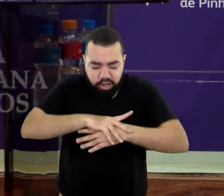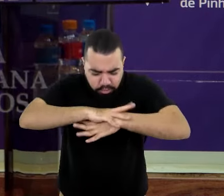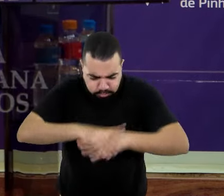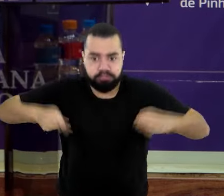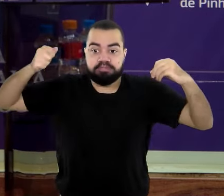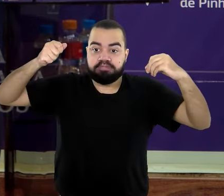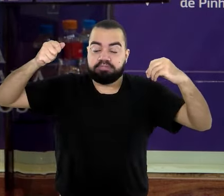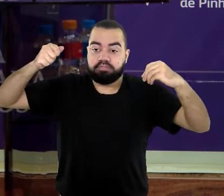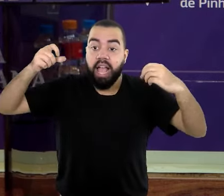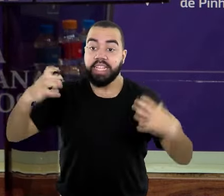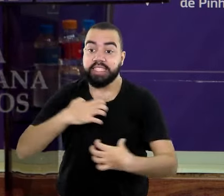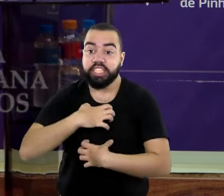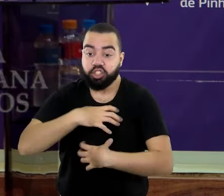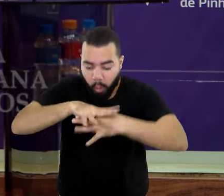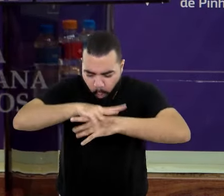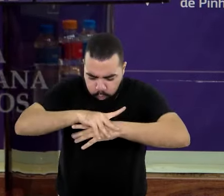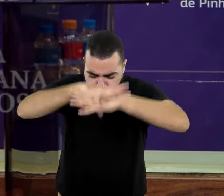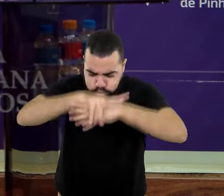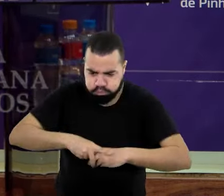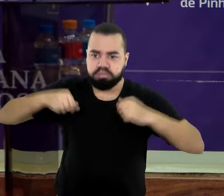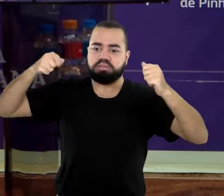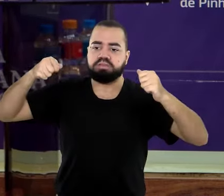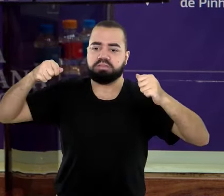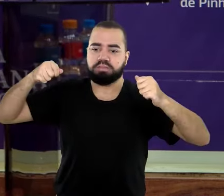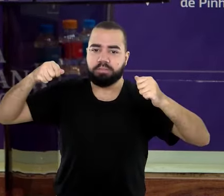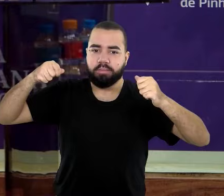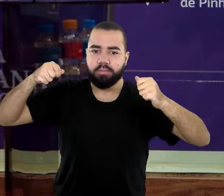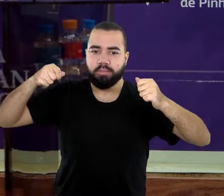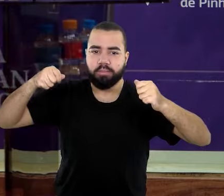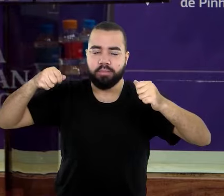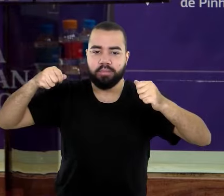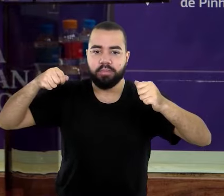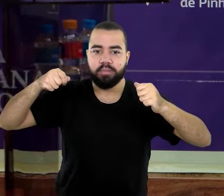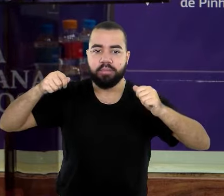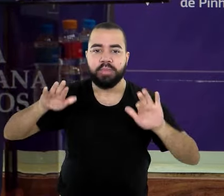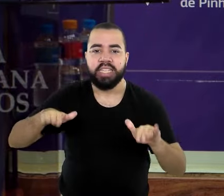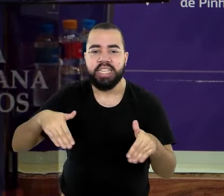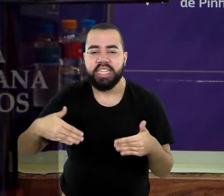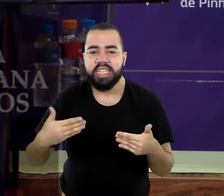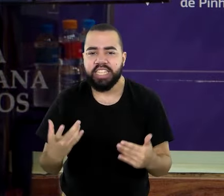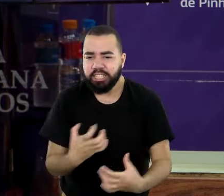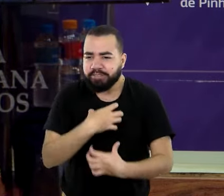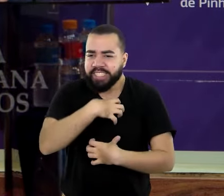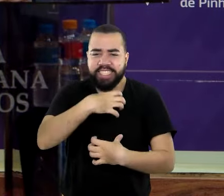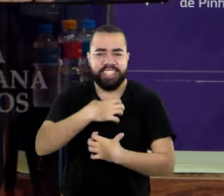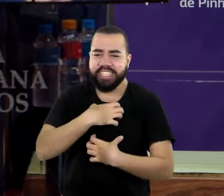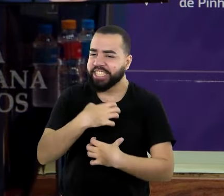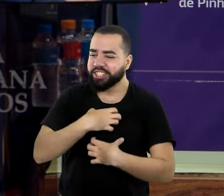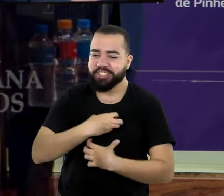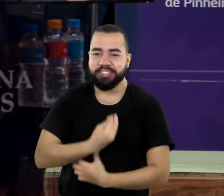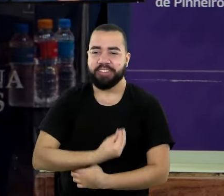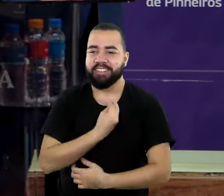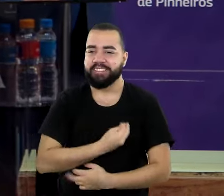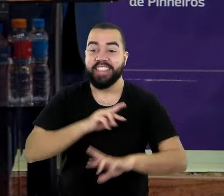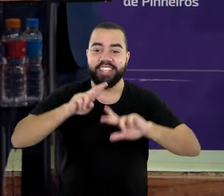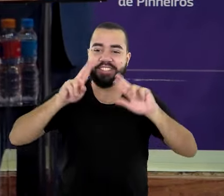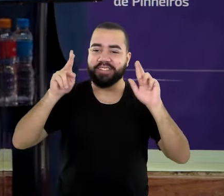livre. 그들의 이 황춘자 선도가 달라졌습니다. E assim ela começou a sentir uma vida